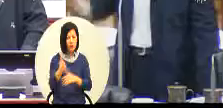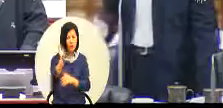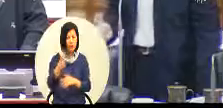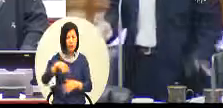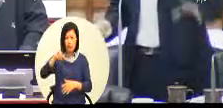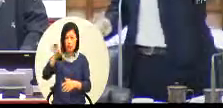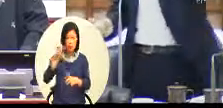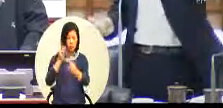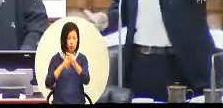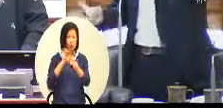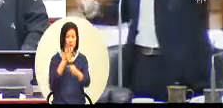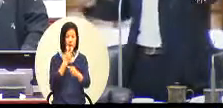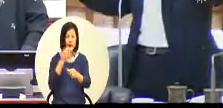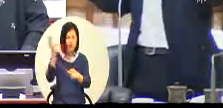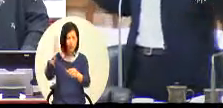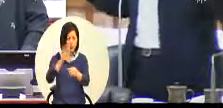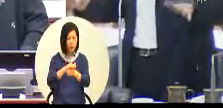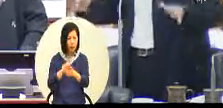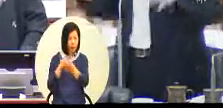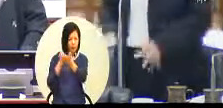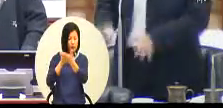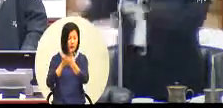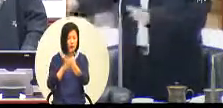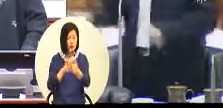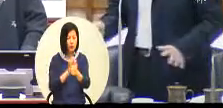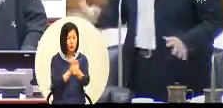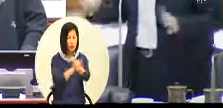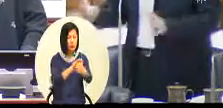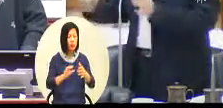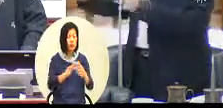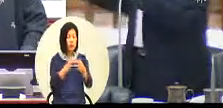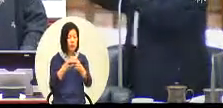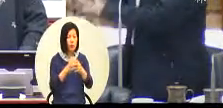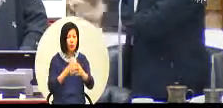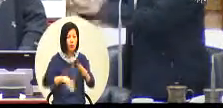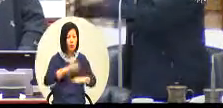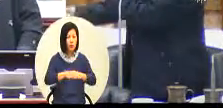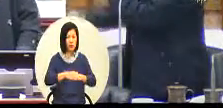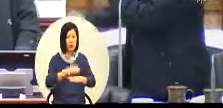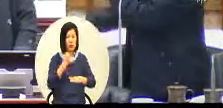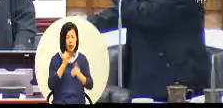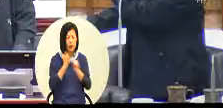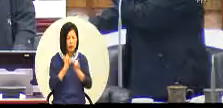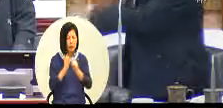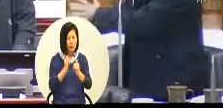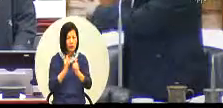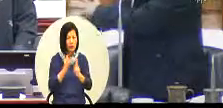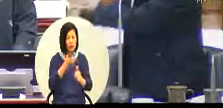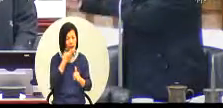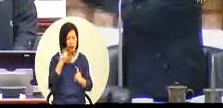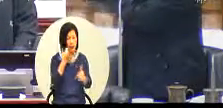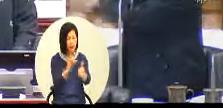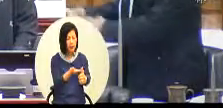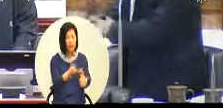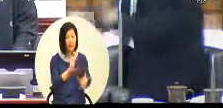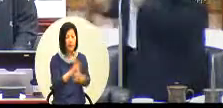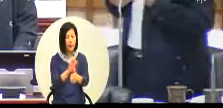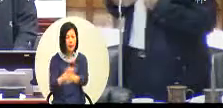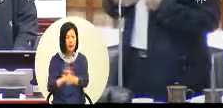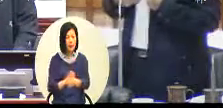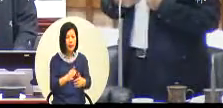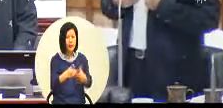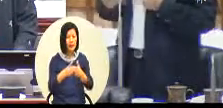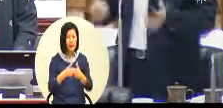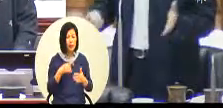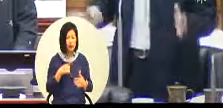经费要回来，让我们整个的推动小组能够完成真正受惠在我们高雄市市民的一个身上，这